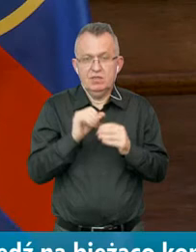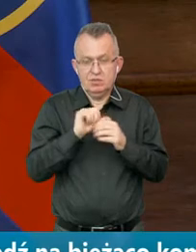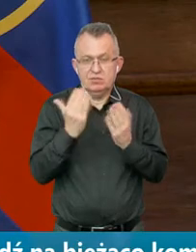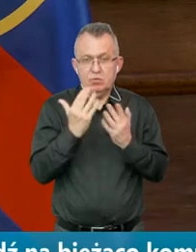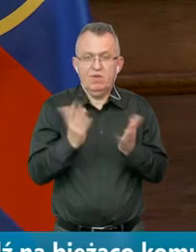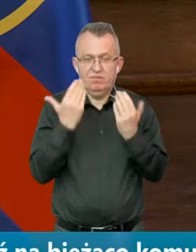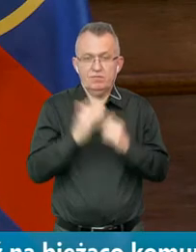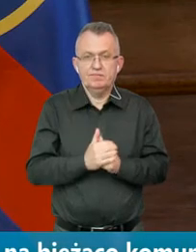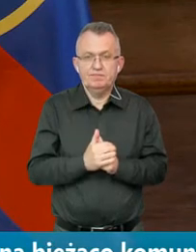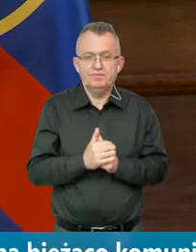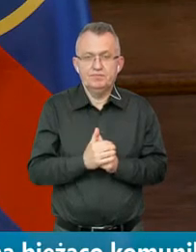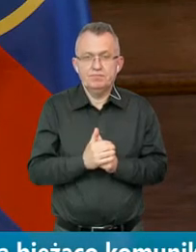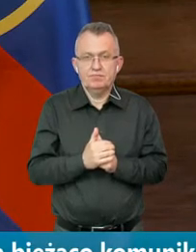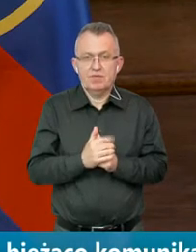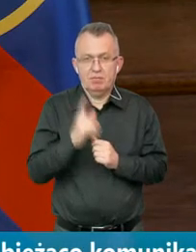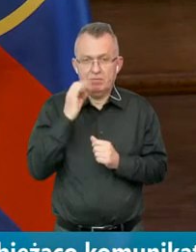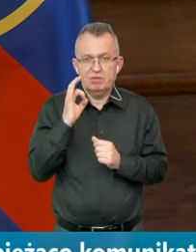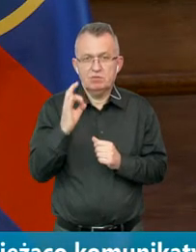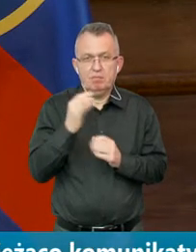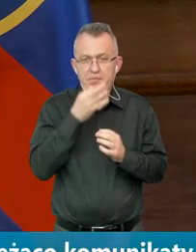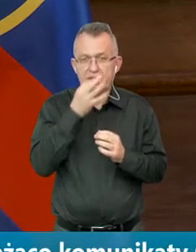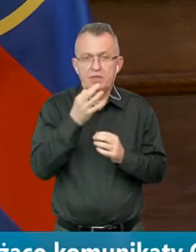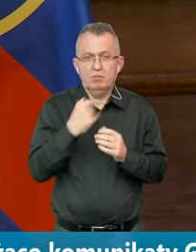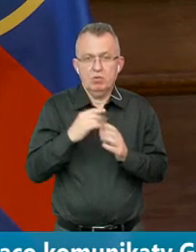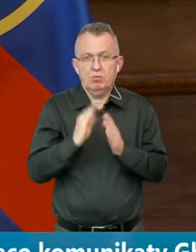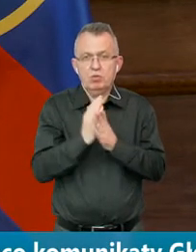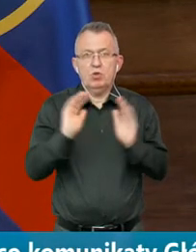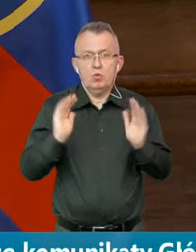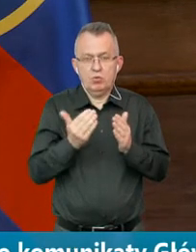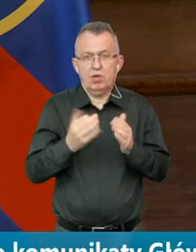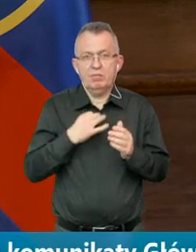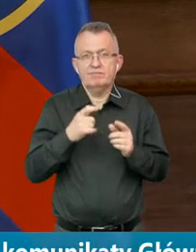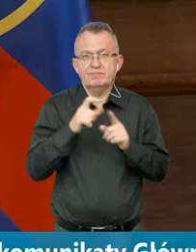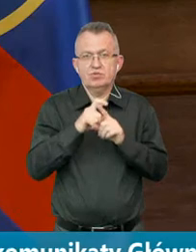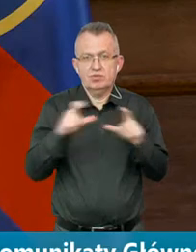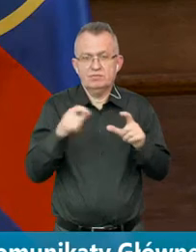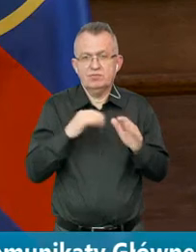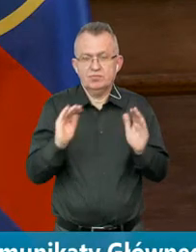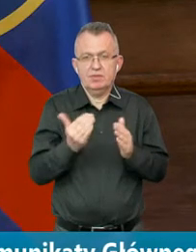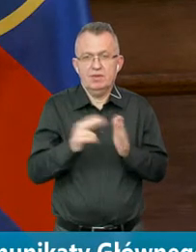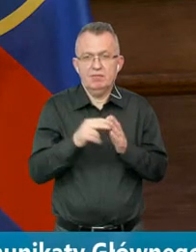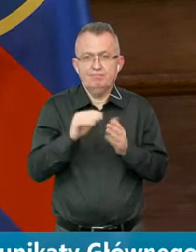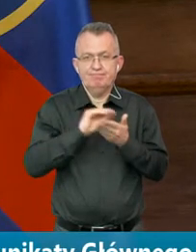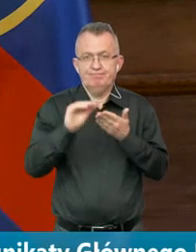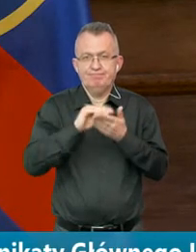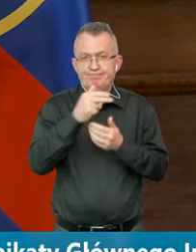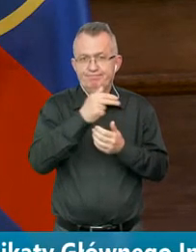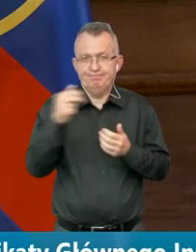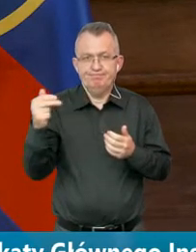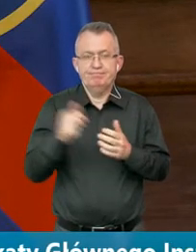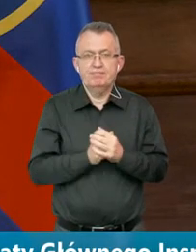czytelniejsze. Pamiętajcie też, żeby pytania nie były zbyt długie, aby się mogły zmieścić na pasku